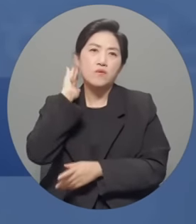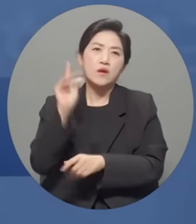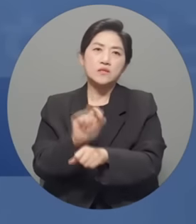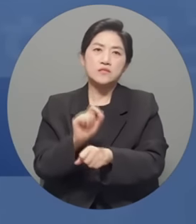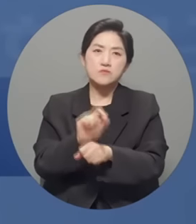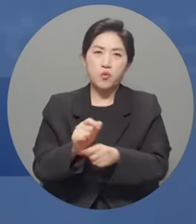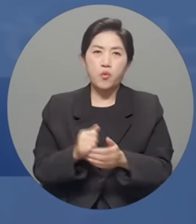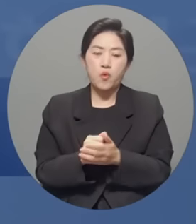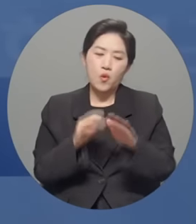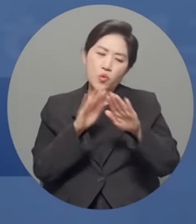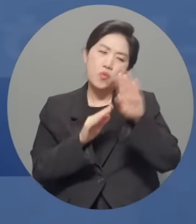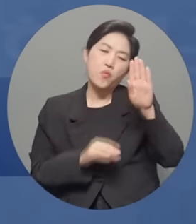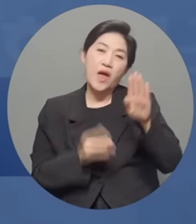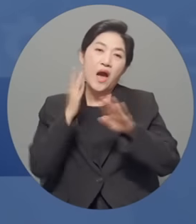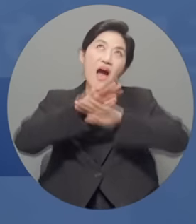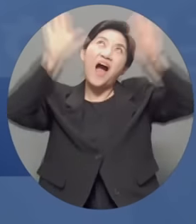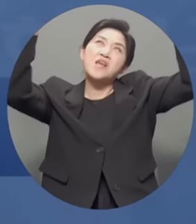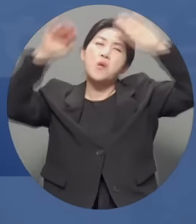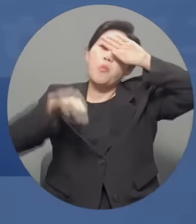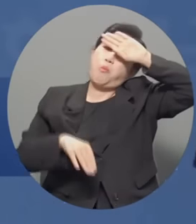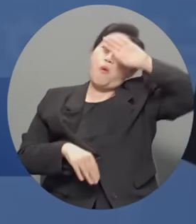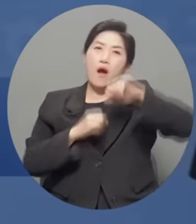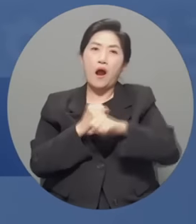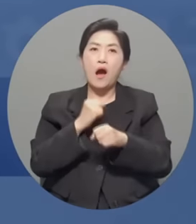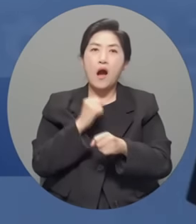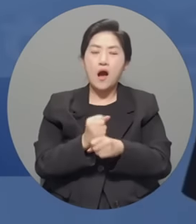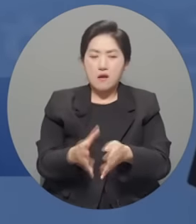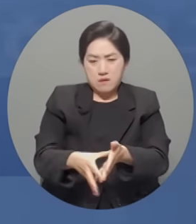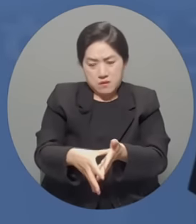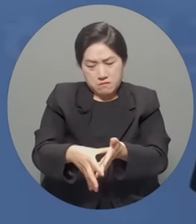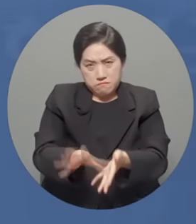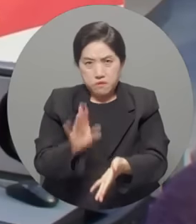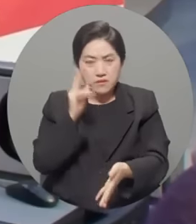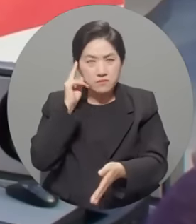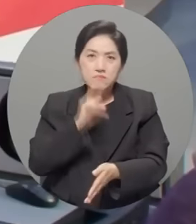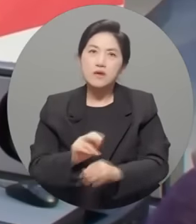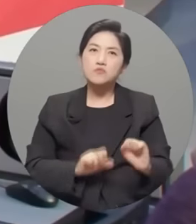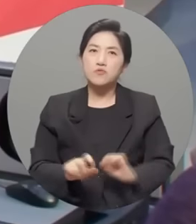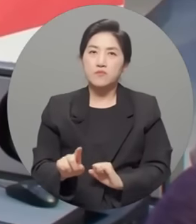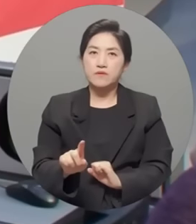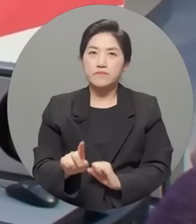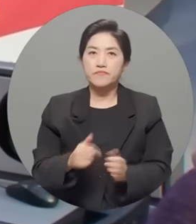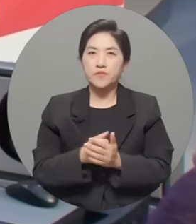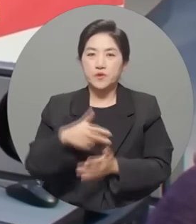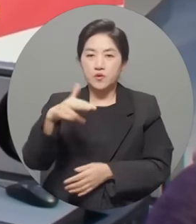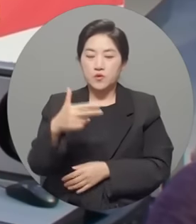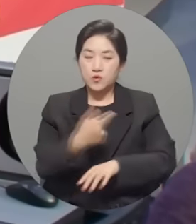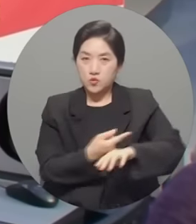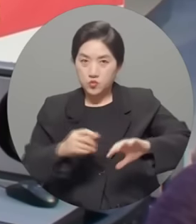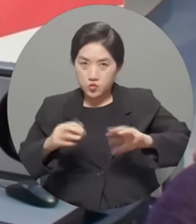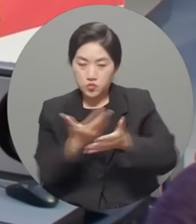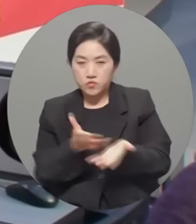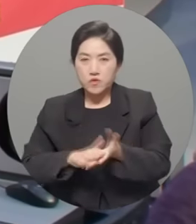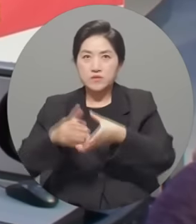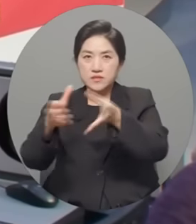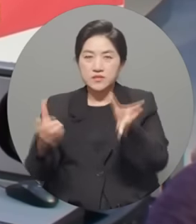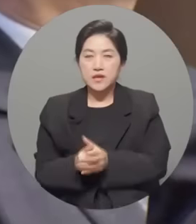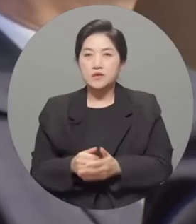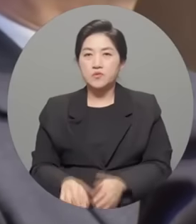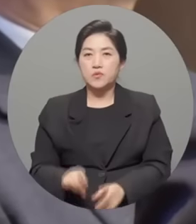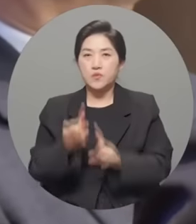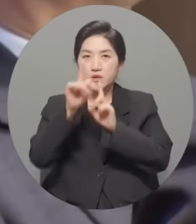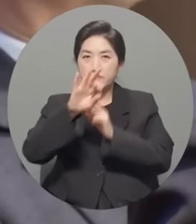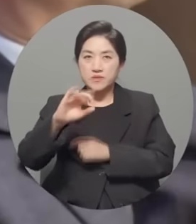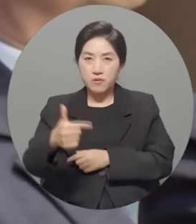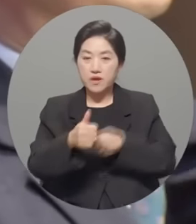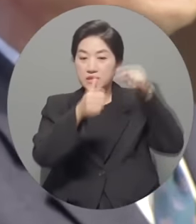대통령실은 손바닥으로 하늘을 가리는 만행을 벌이고 있습니까? 조국 혁신당도 이 비서관이 지시한 내용이